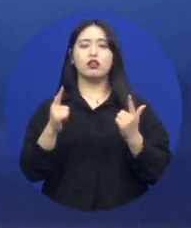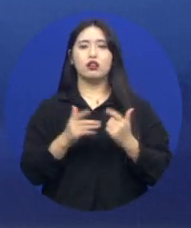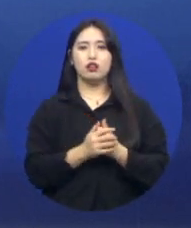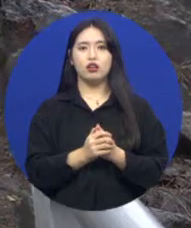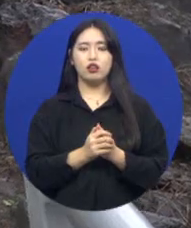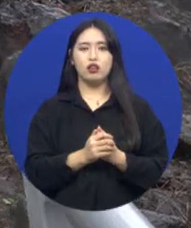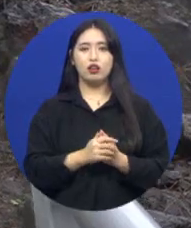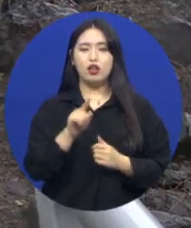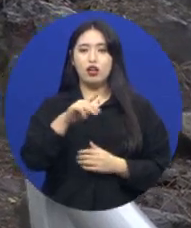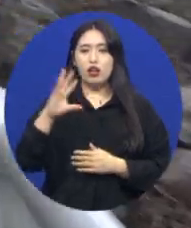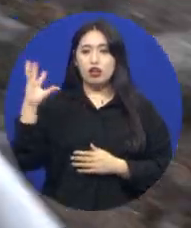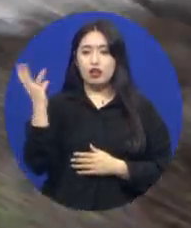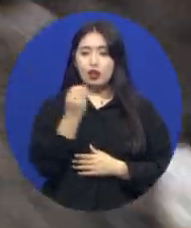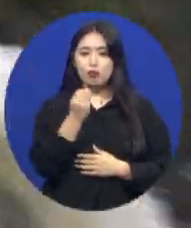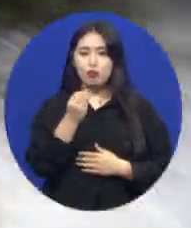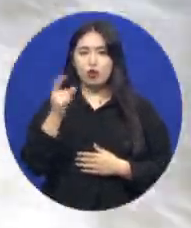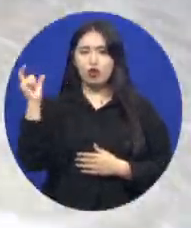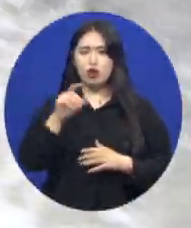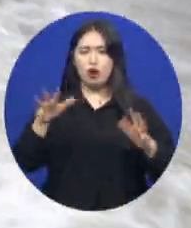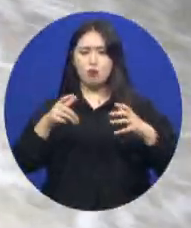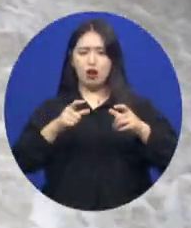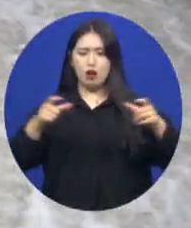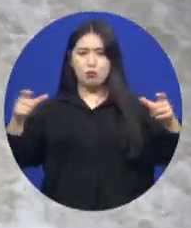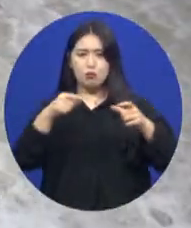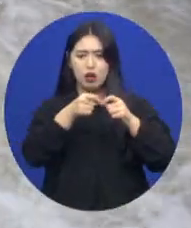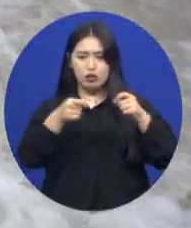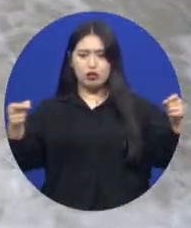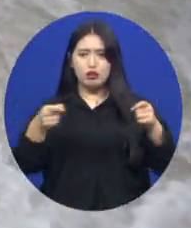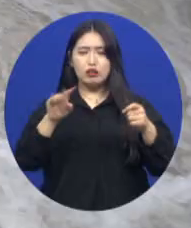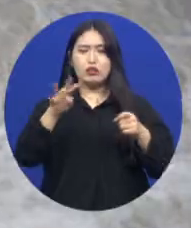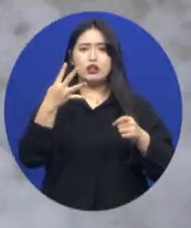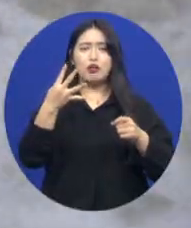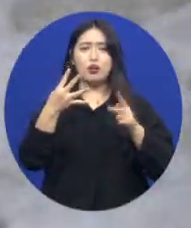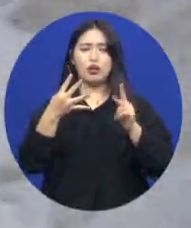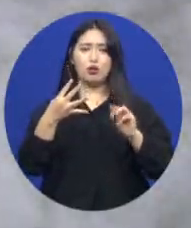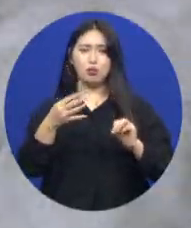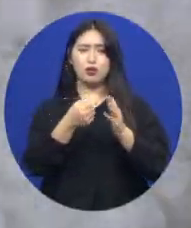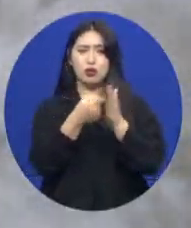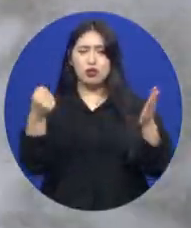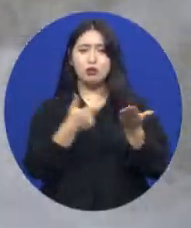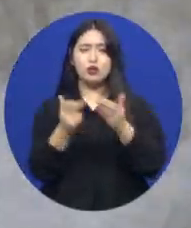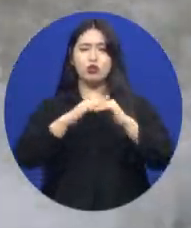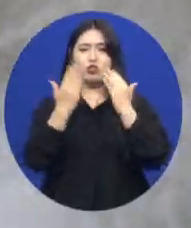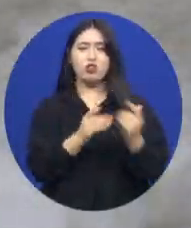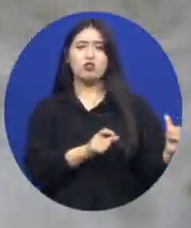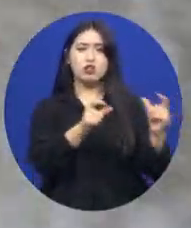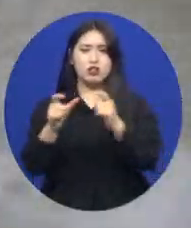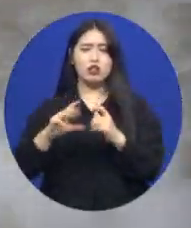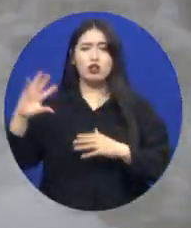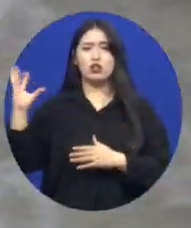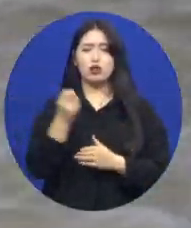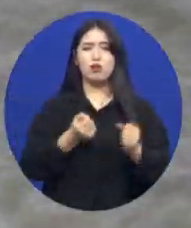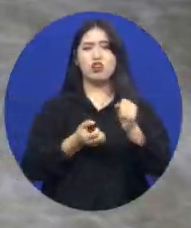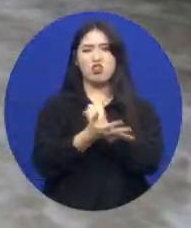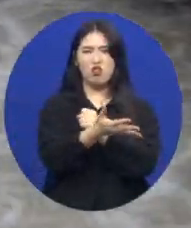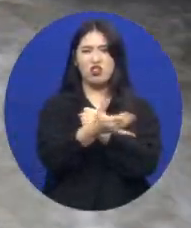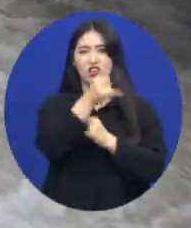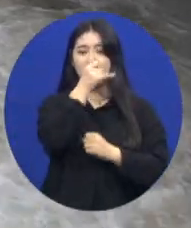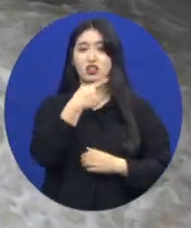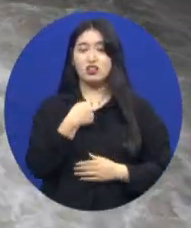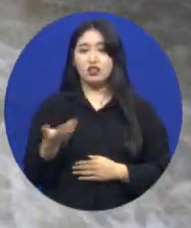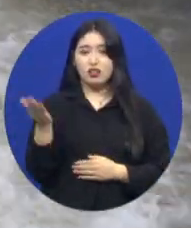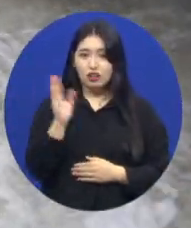태풍 의 강풍 반경이 400km 나 되다 보니까 제주도 전역이 태풍을 영향권에 들어